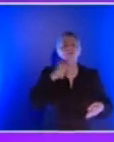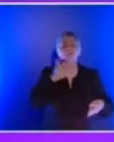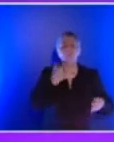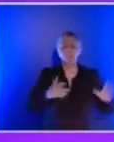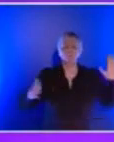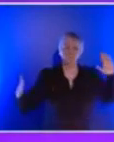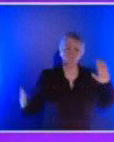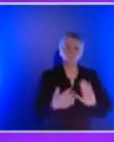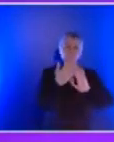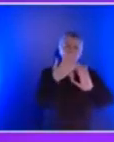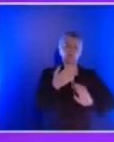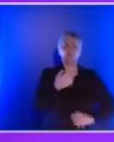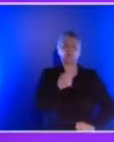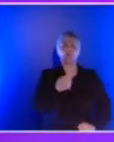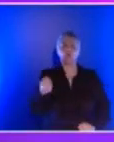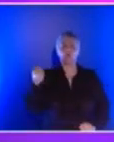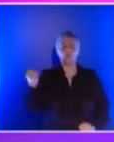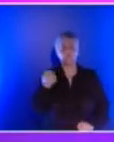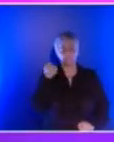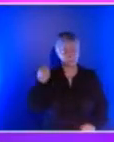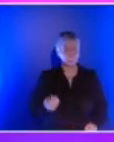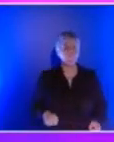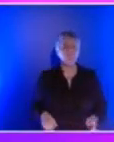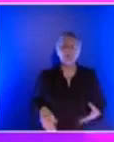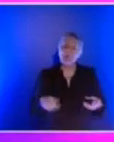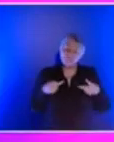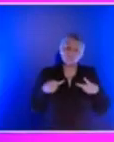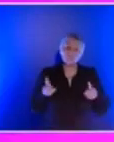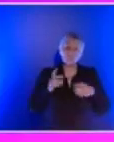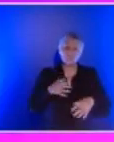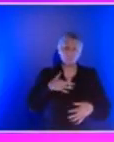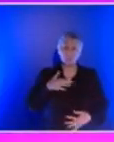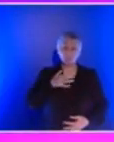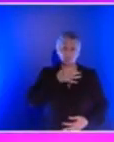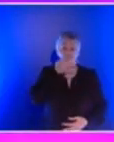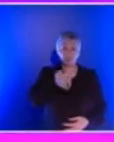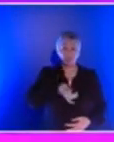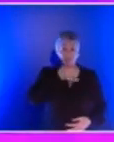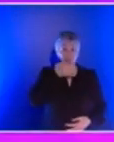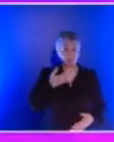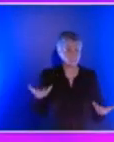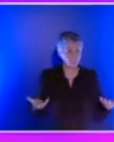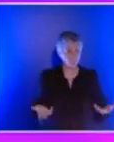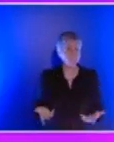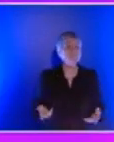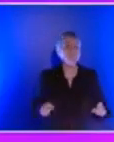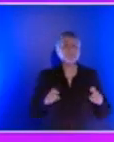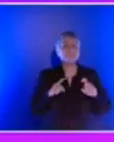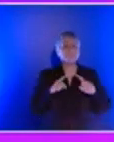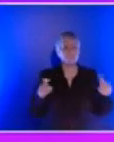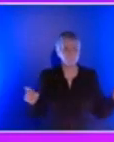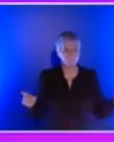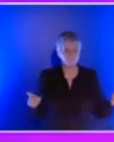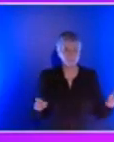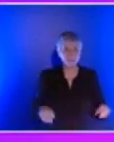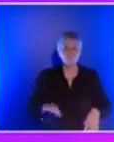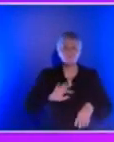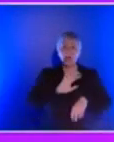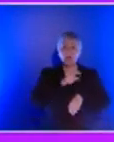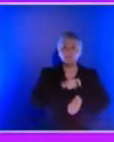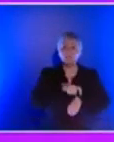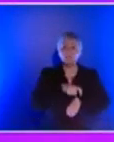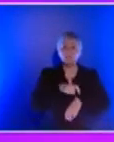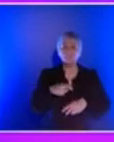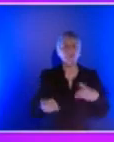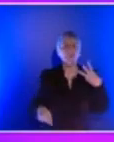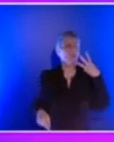Και επιτρέψτε μου να πω ότι οι τρεις προκλήσεις που έχει μπροστά της η ελληνική κοινωνία,